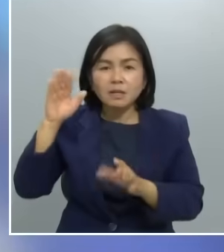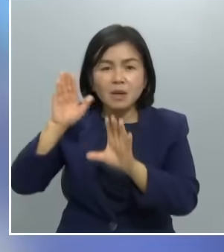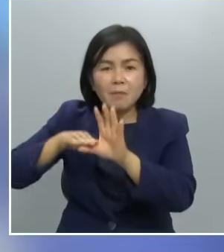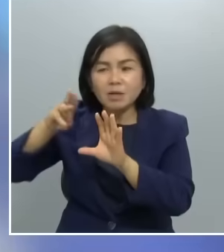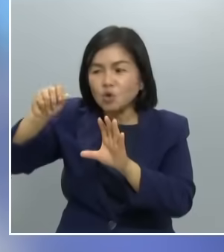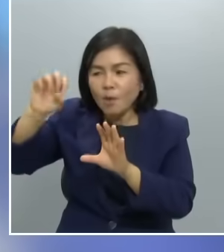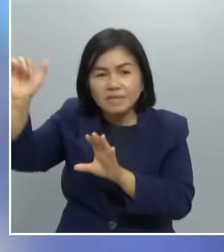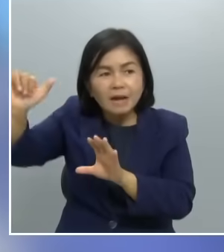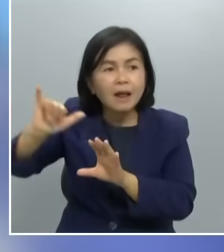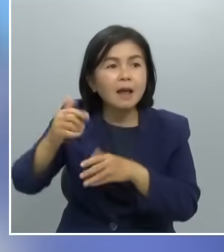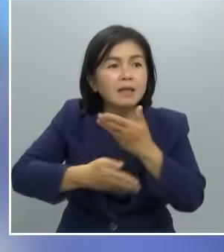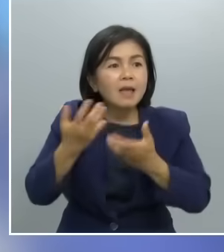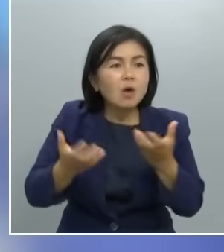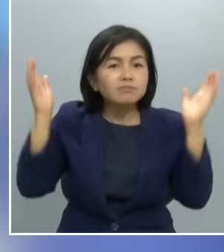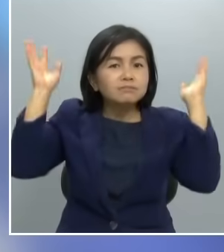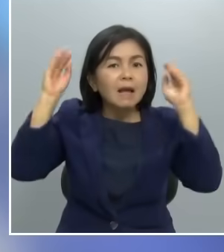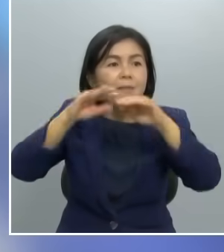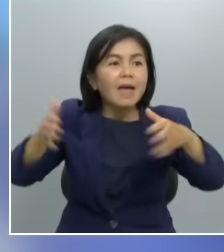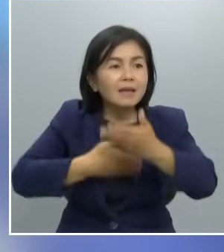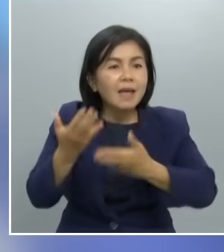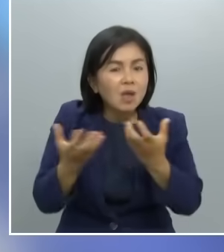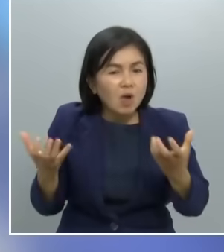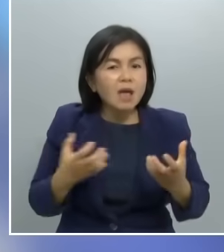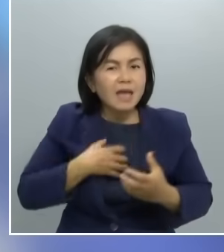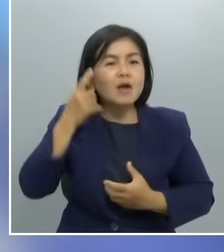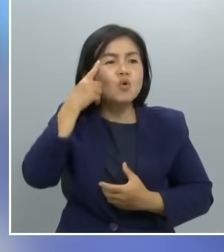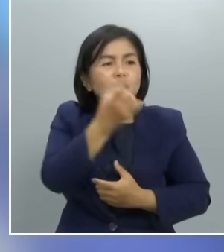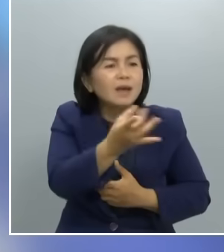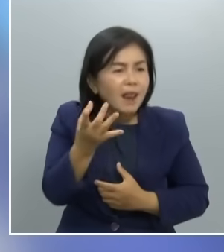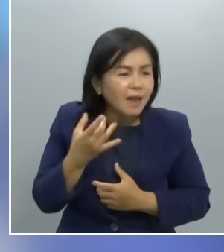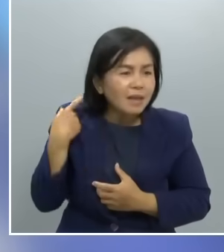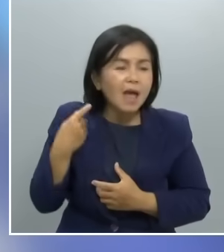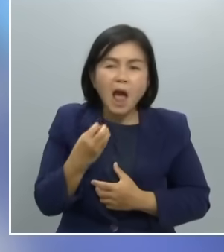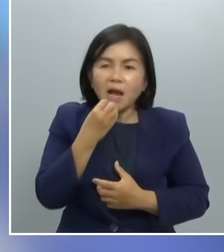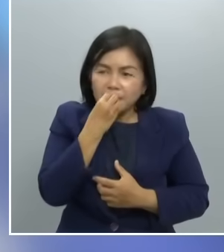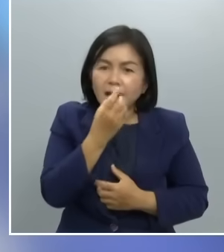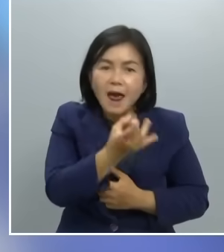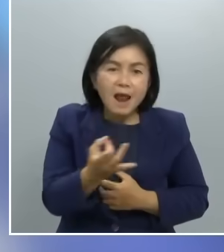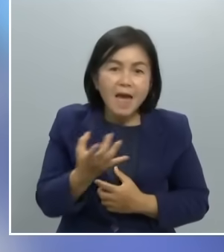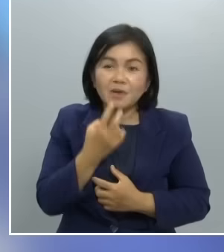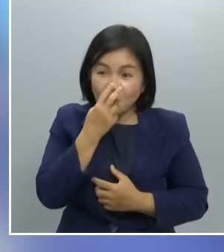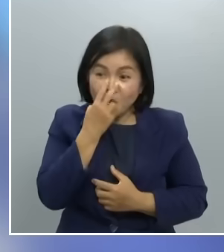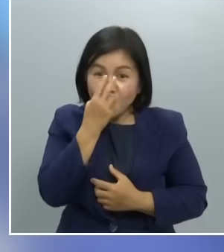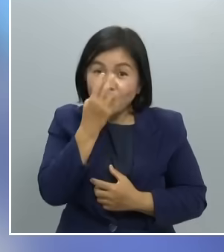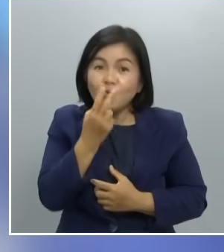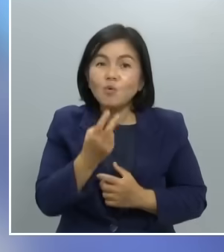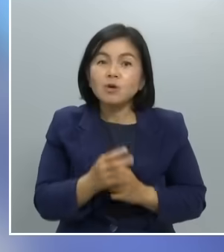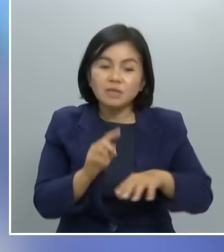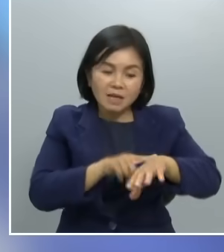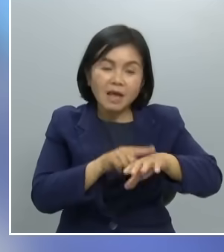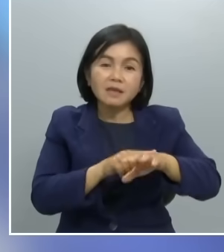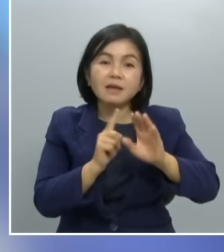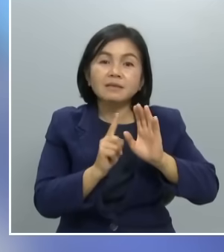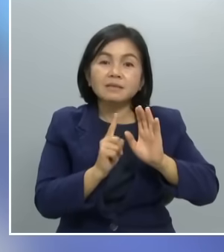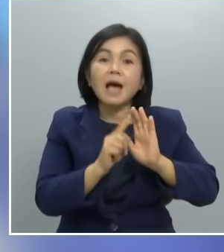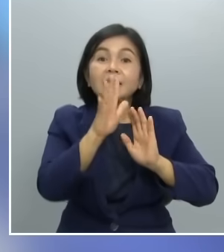ขานะพี่นะใครอยากรู้ว่าคือโป๊ะคืออะไรนะครับกินยังไงนะครับนี่เข้ามาได้เลยนะครับอีก5นาทีเจอกันใน